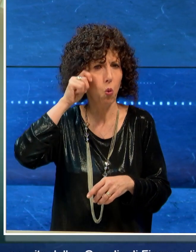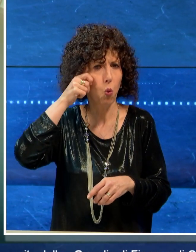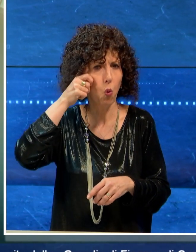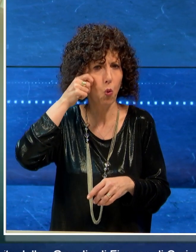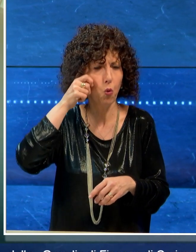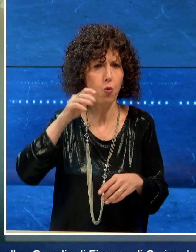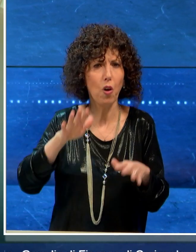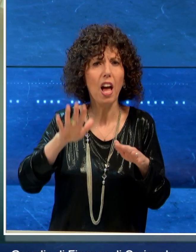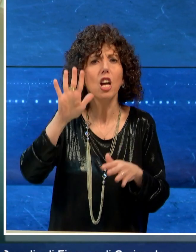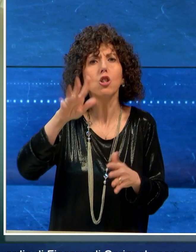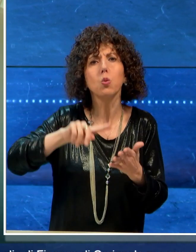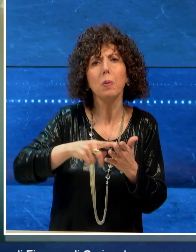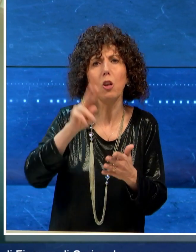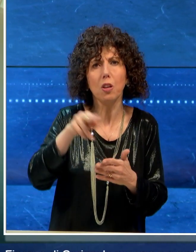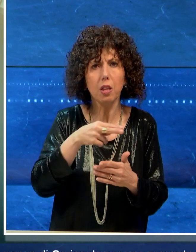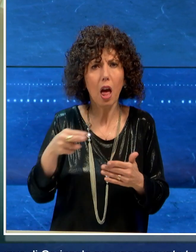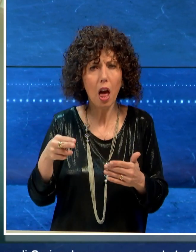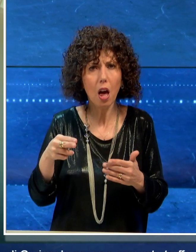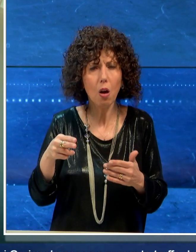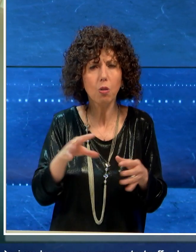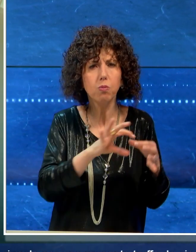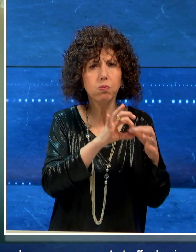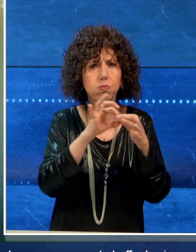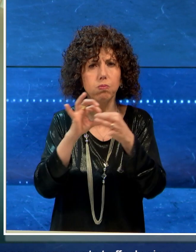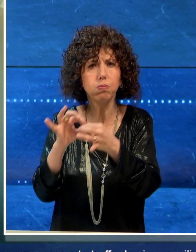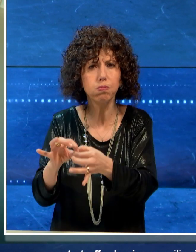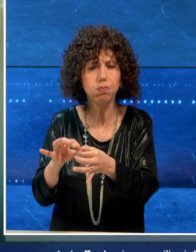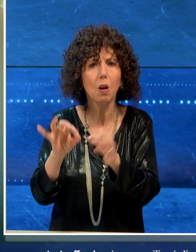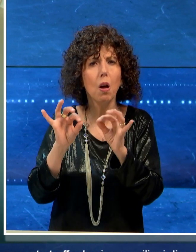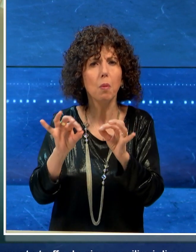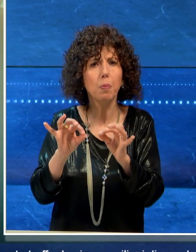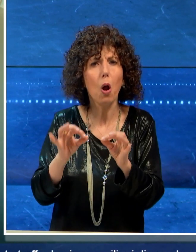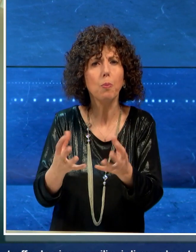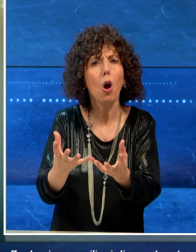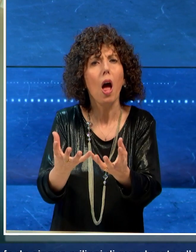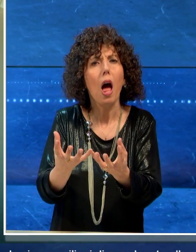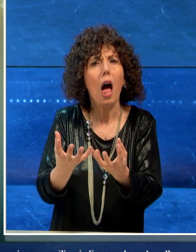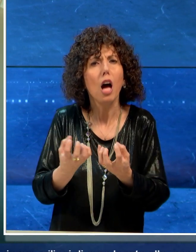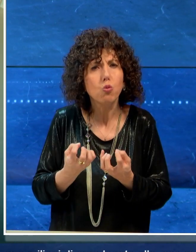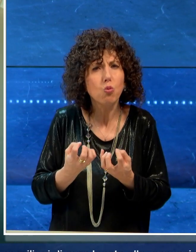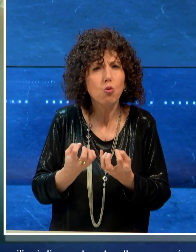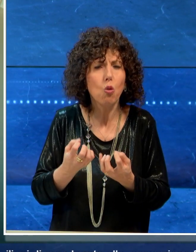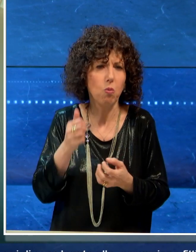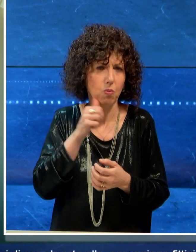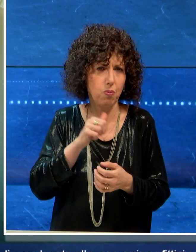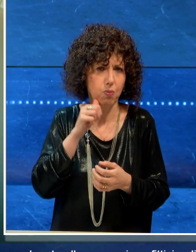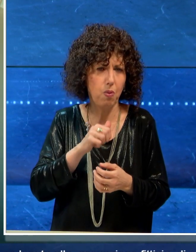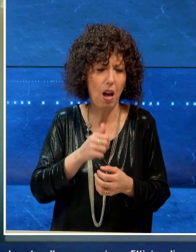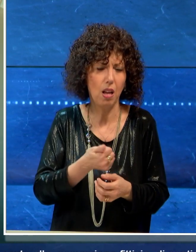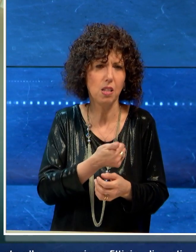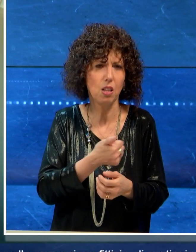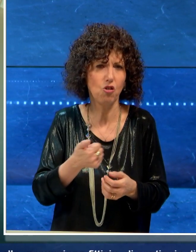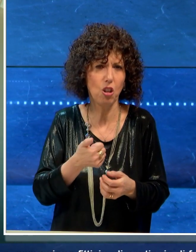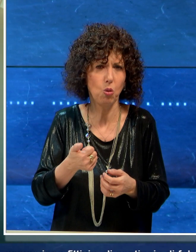da 5 milioni di euro legata alla assunzione fittizia di centinaia di